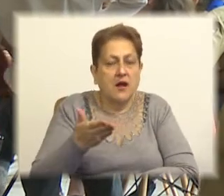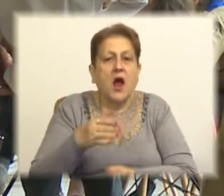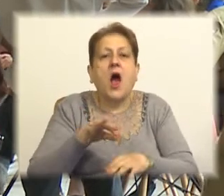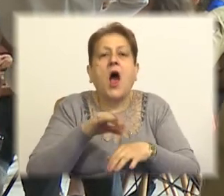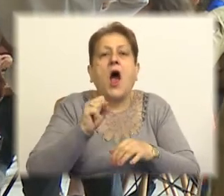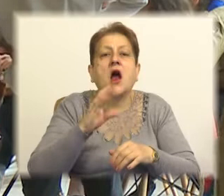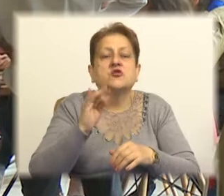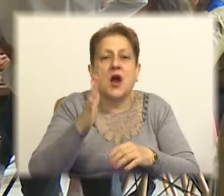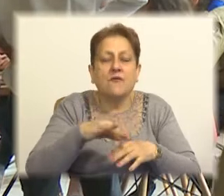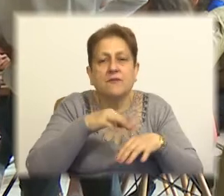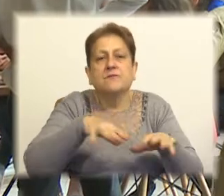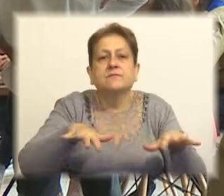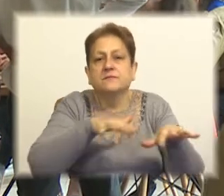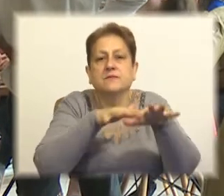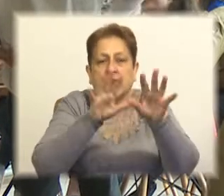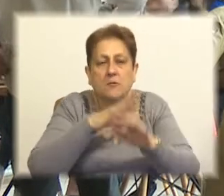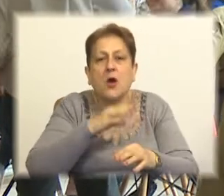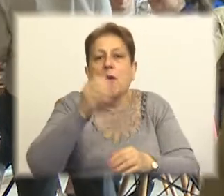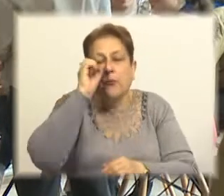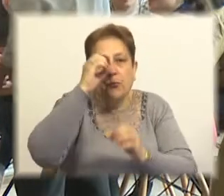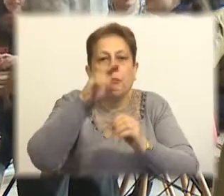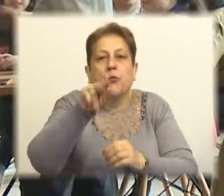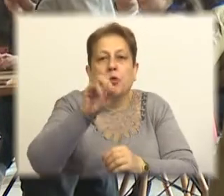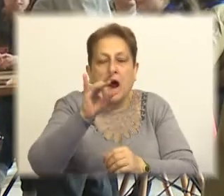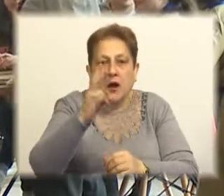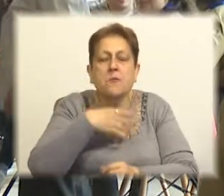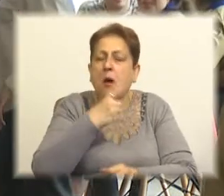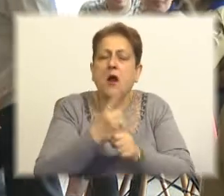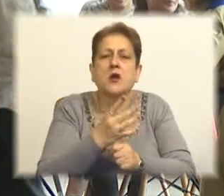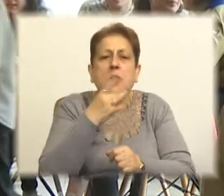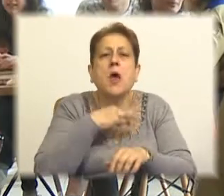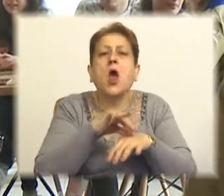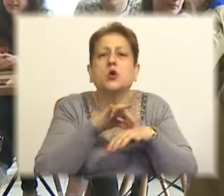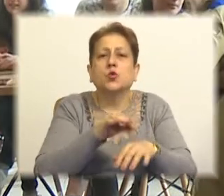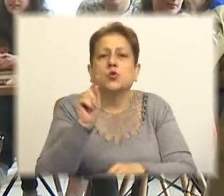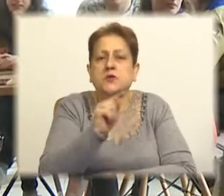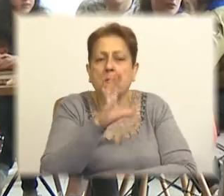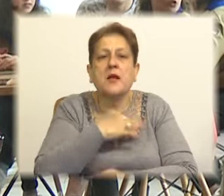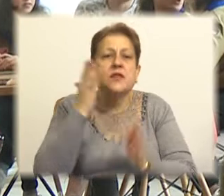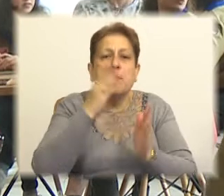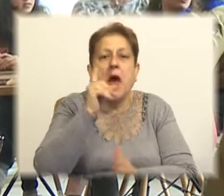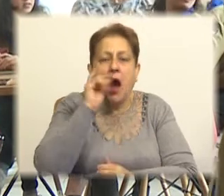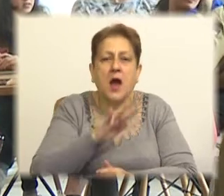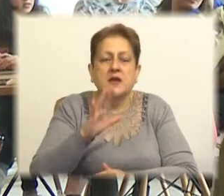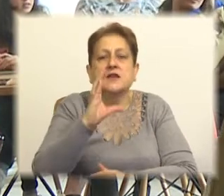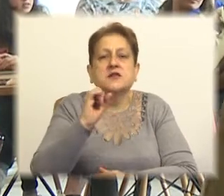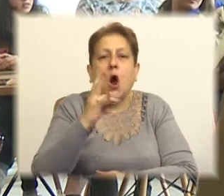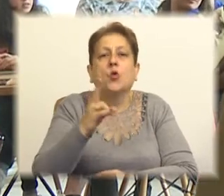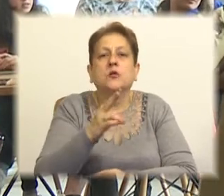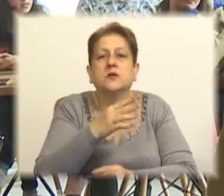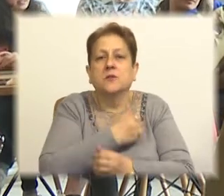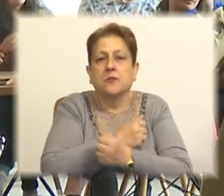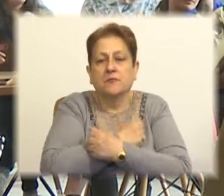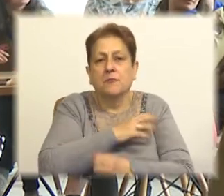արշավներին գնում եմ, վերջին անգամ եղա Բյուրականում, առաջին անգամ իմ էքսկուրսիան էր դեպի Հայաստան սկաուտականի հետ,